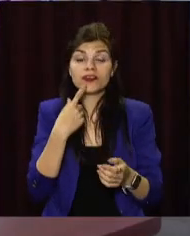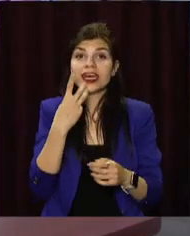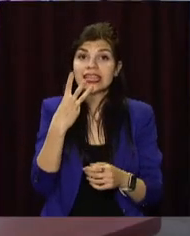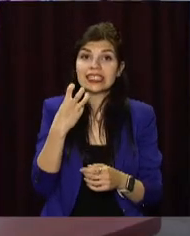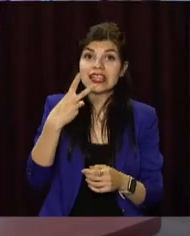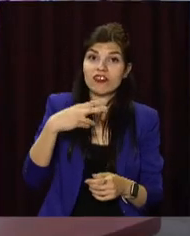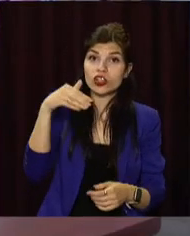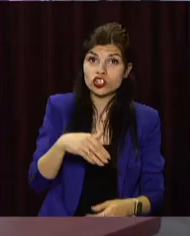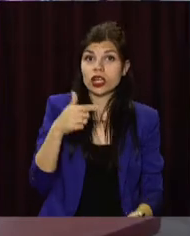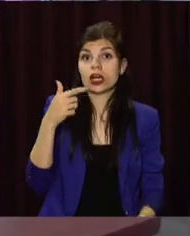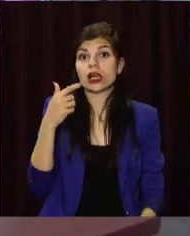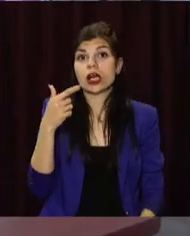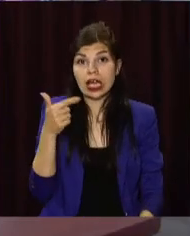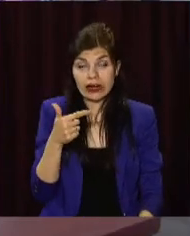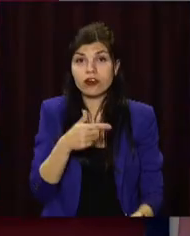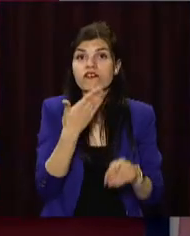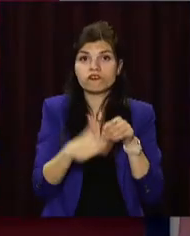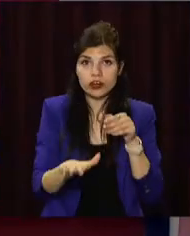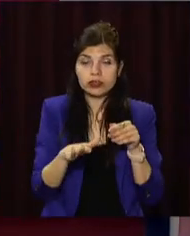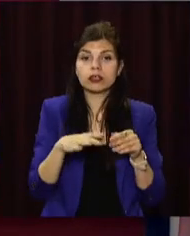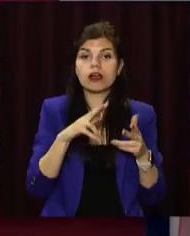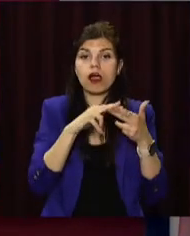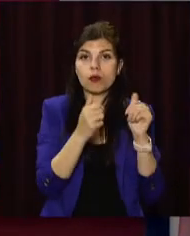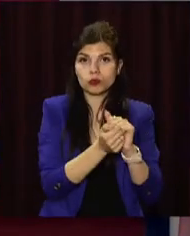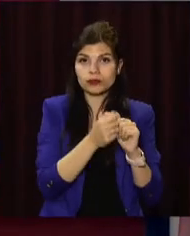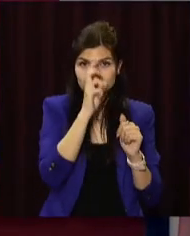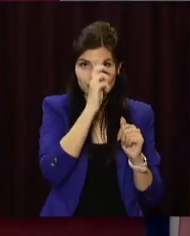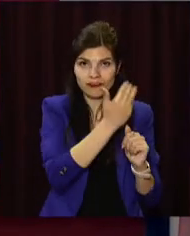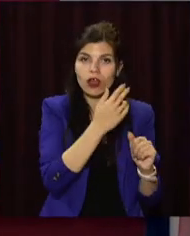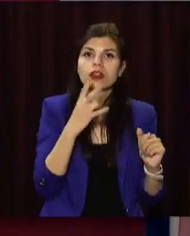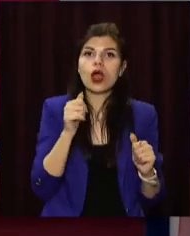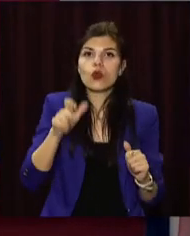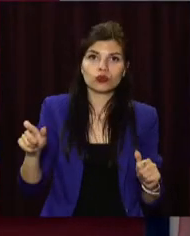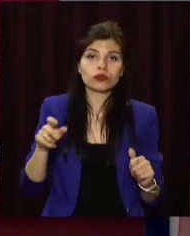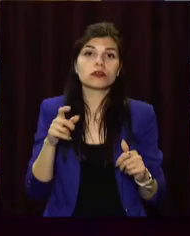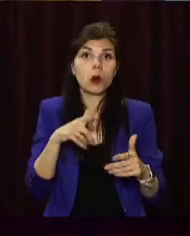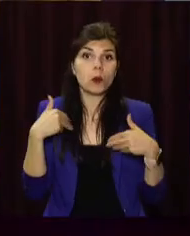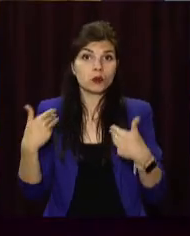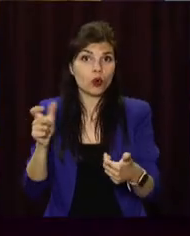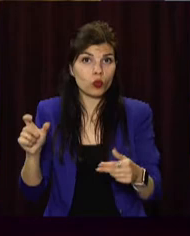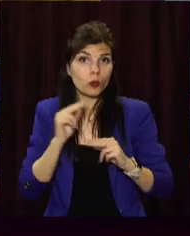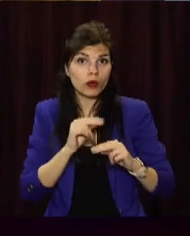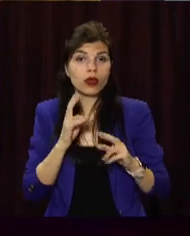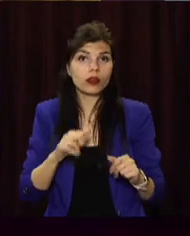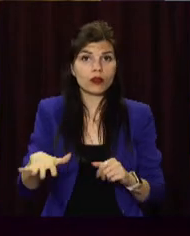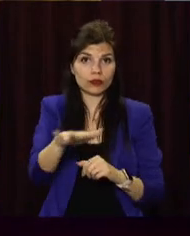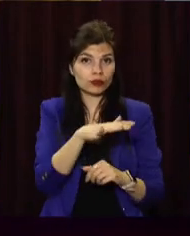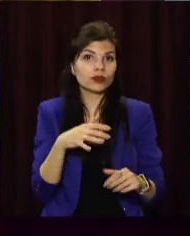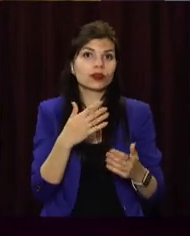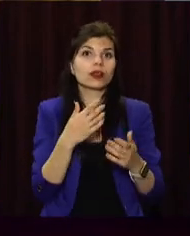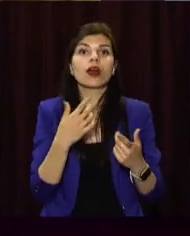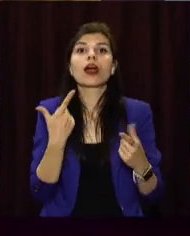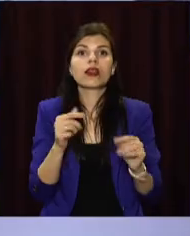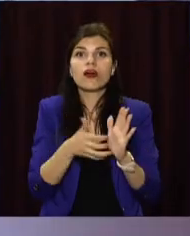320 тисяч гривень – таку суму виділили з бюджету Кам'янського на оплату громадських робіт. Людям пропонують працювати на комунальних підприємствах,